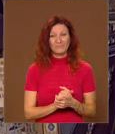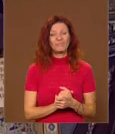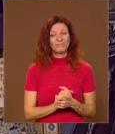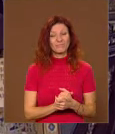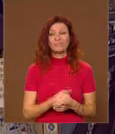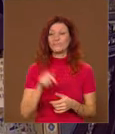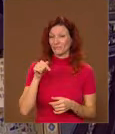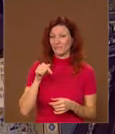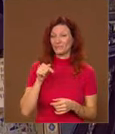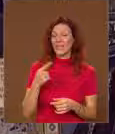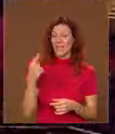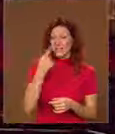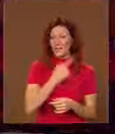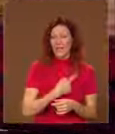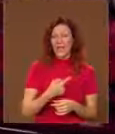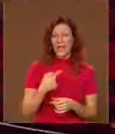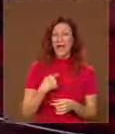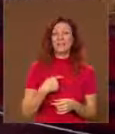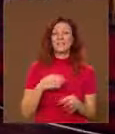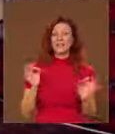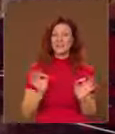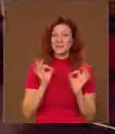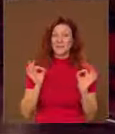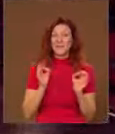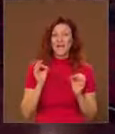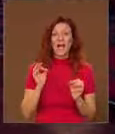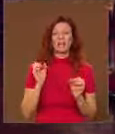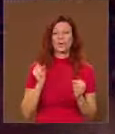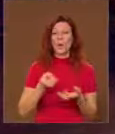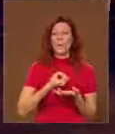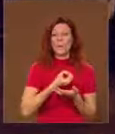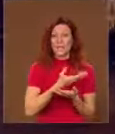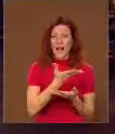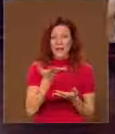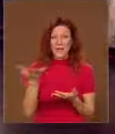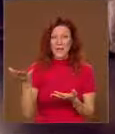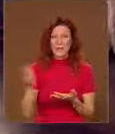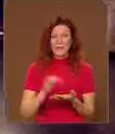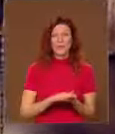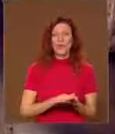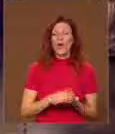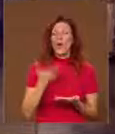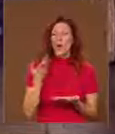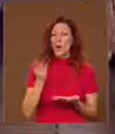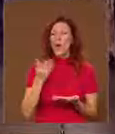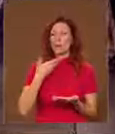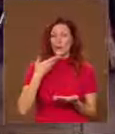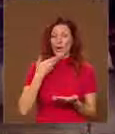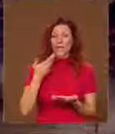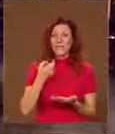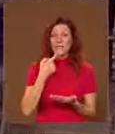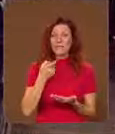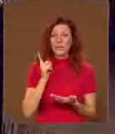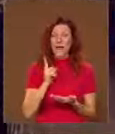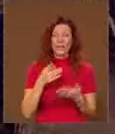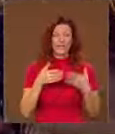Чухме днешното апостолско послание, което съдържа Алилуя!